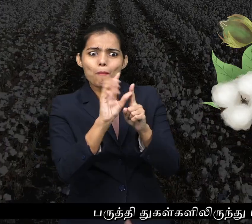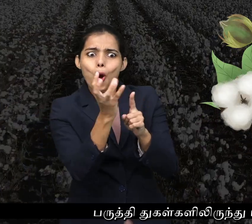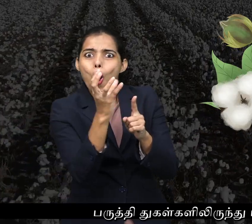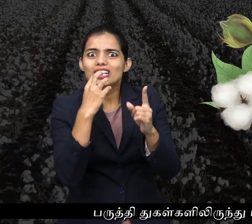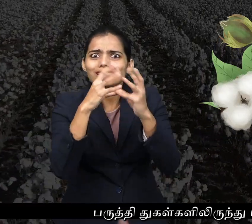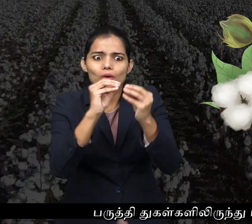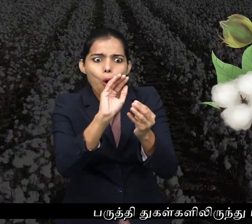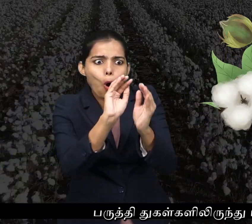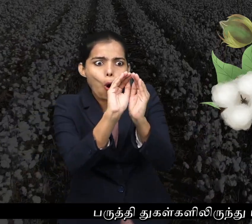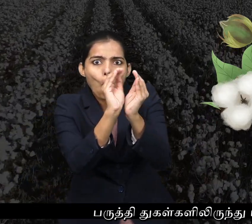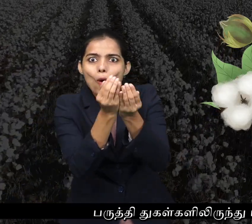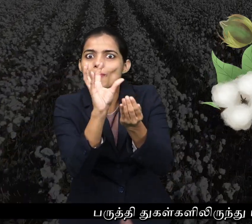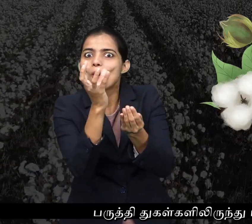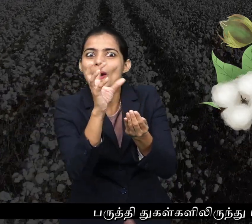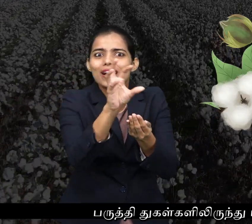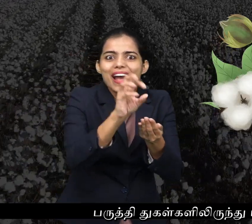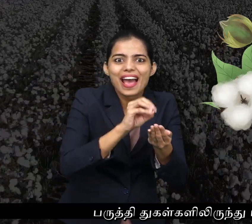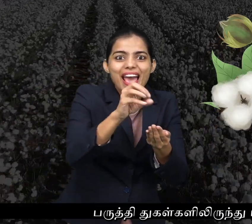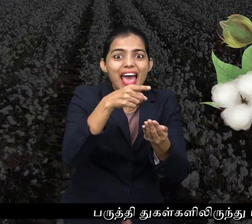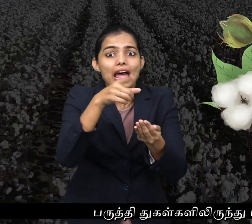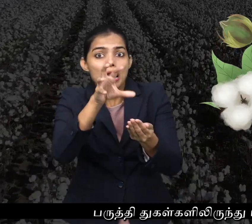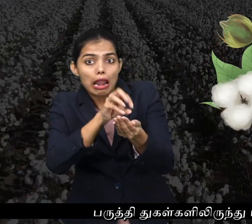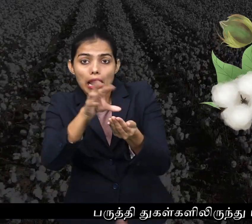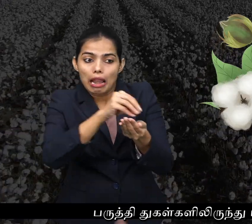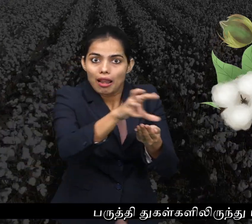துகள்களிலிருந்து பருத்தி அறுவடை செய்யப்படுகிறது.